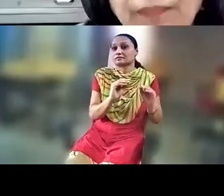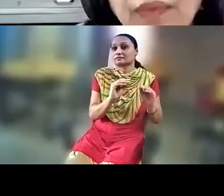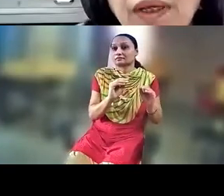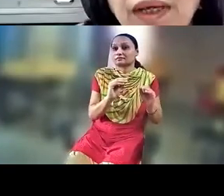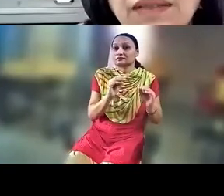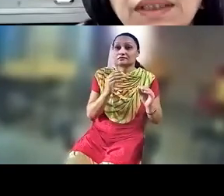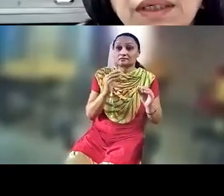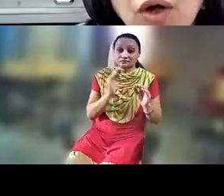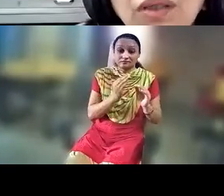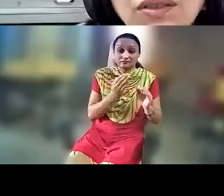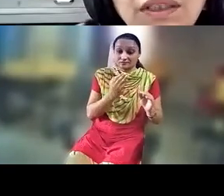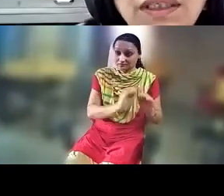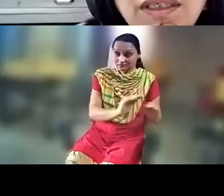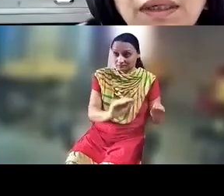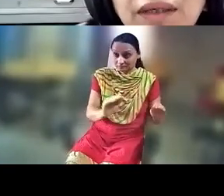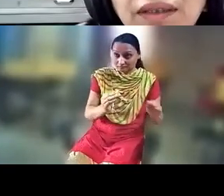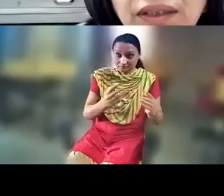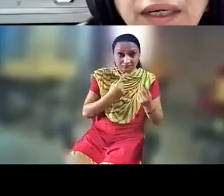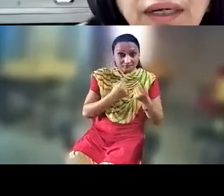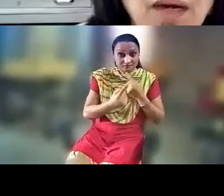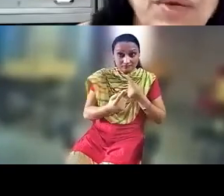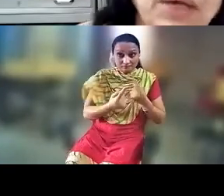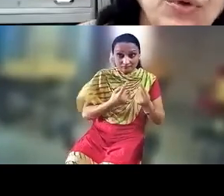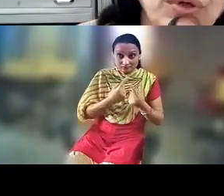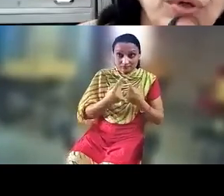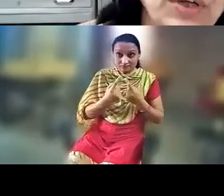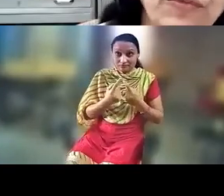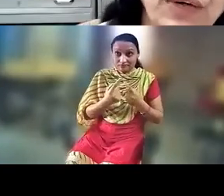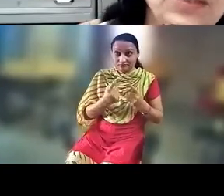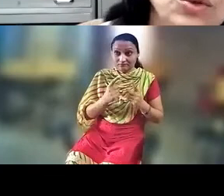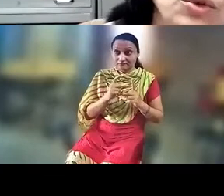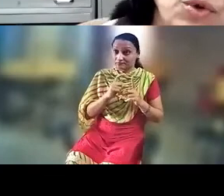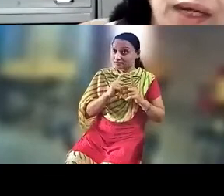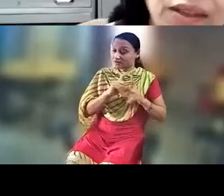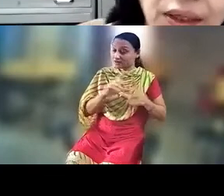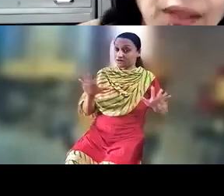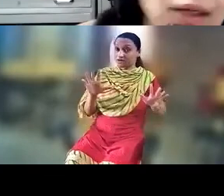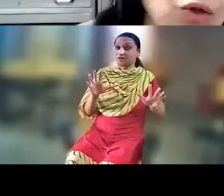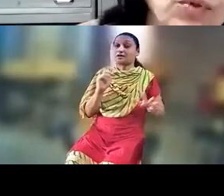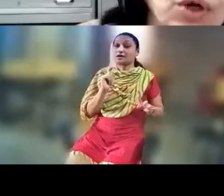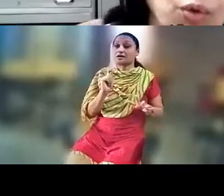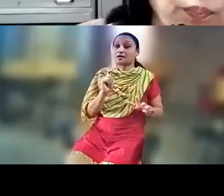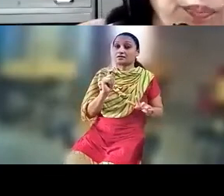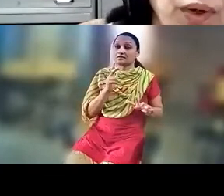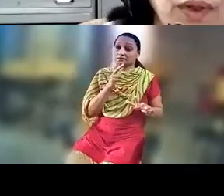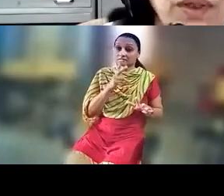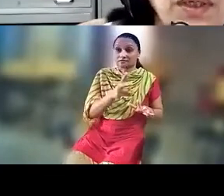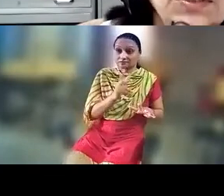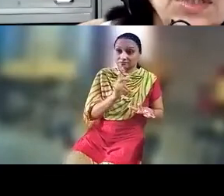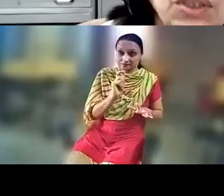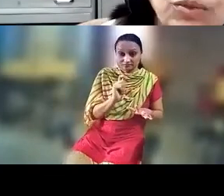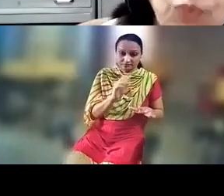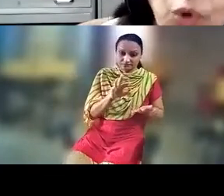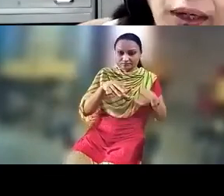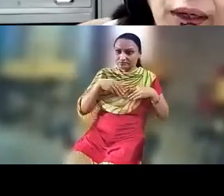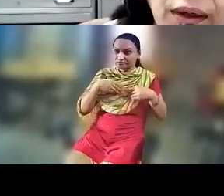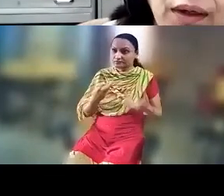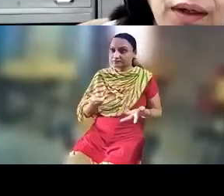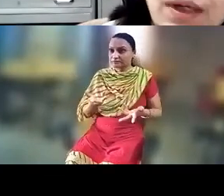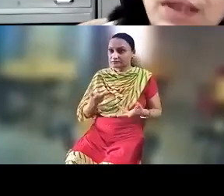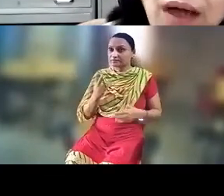है कि ऐसी कौन सी रिस्की काम है जो कि उसके फ्रेंड्स उसको कह सकते हैं कि तुम करो, जैसे